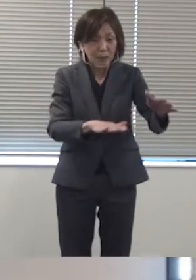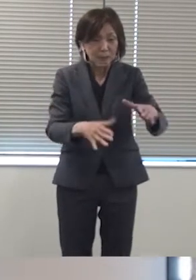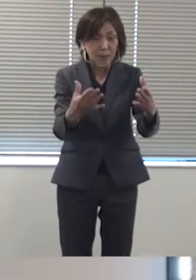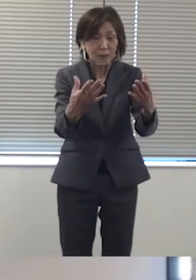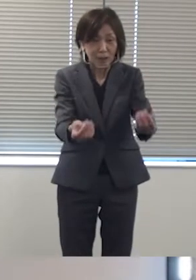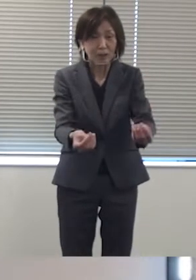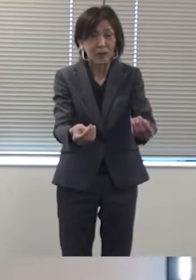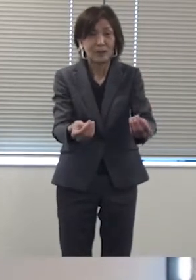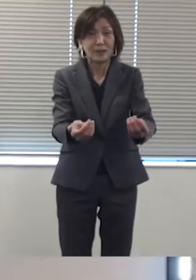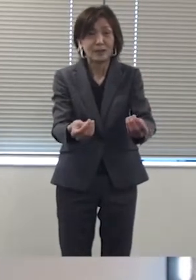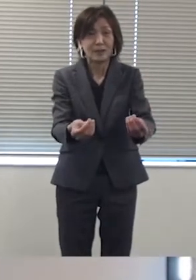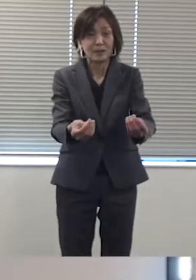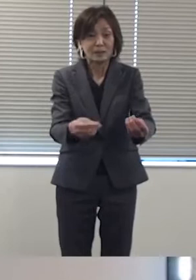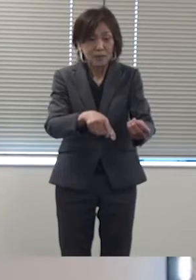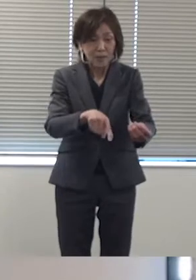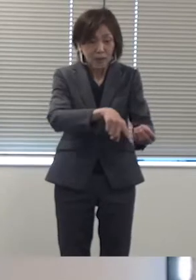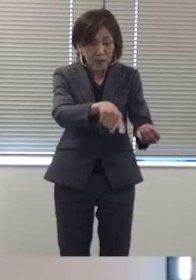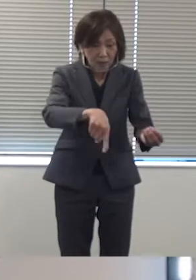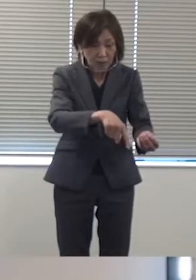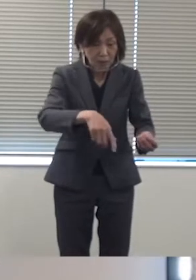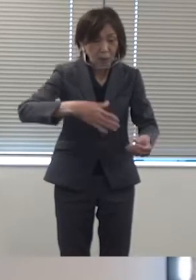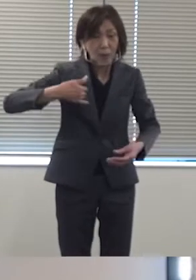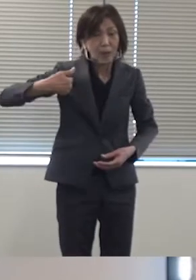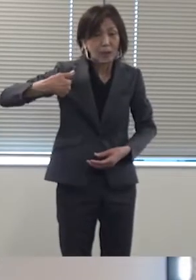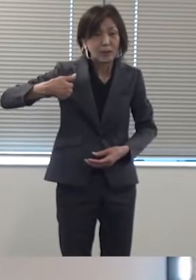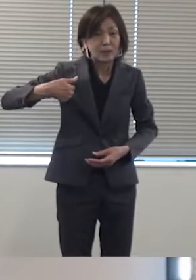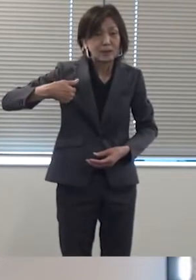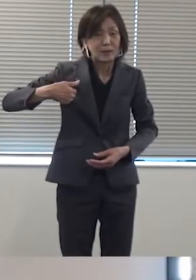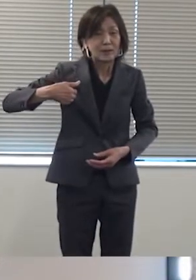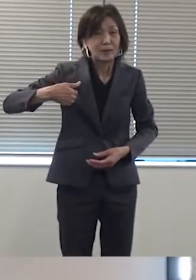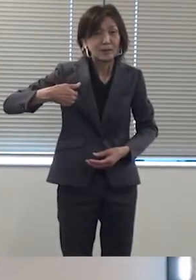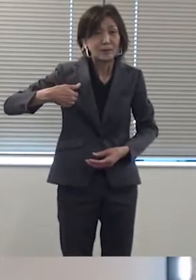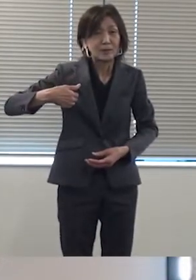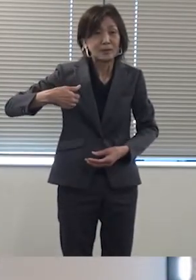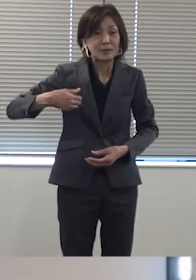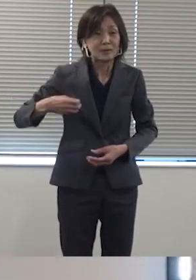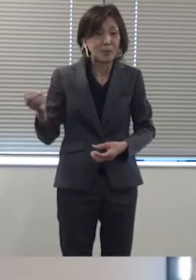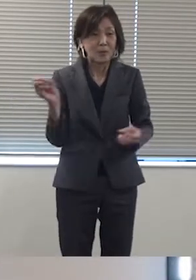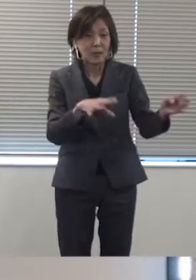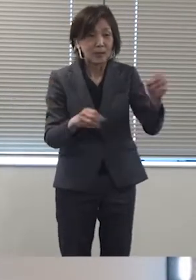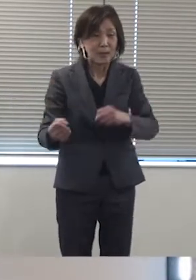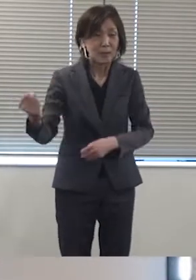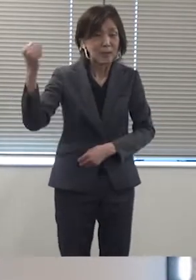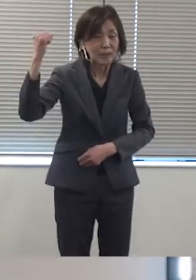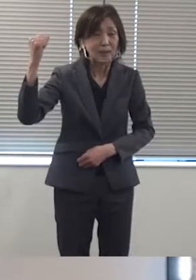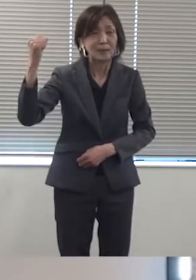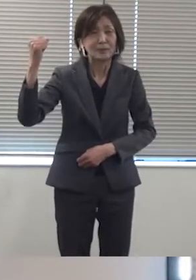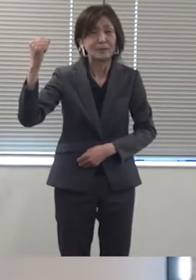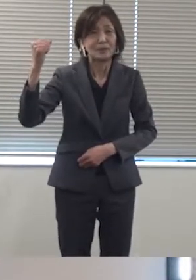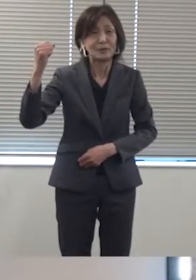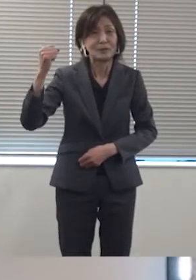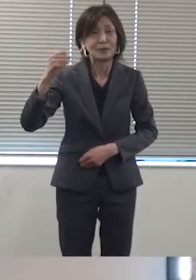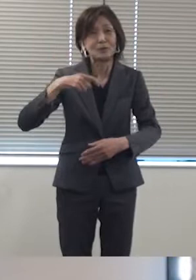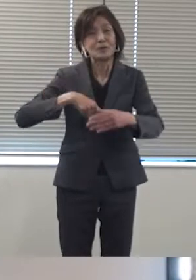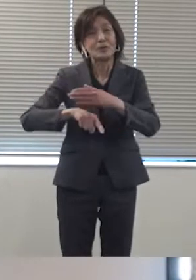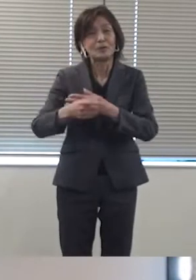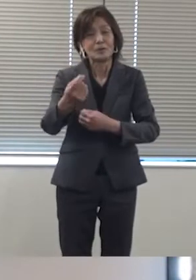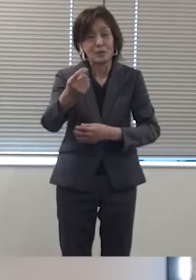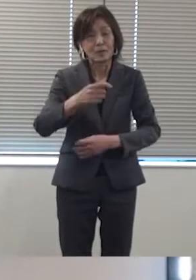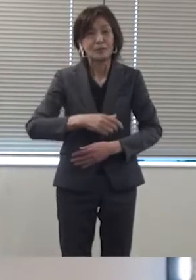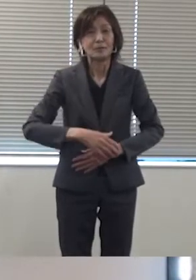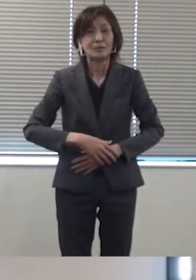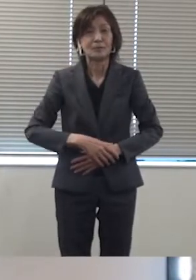ちみたいな、やったもんがちみたいな感じになりますよね。それはそこを確定できるような状況をするための大執行みたい